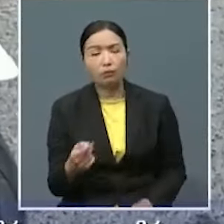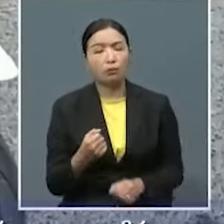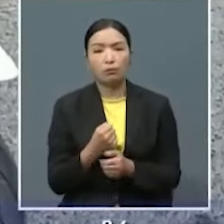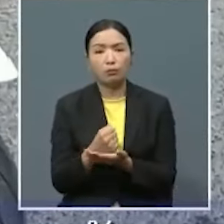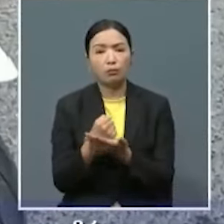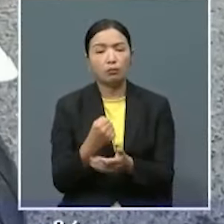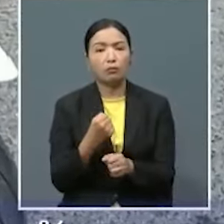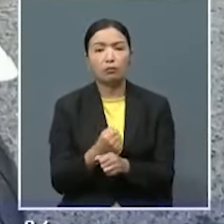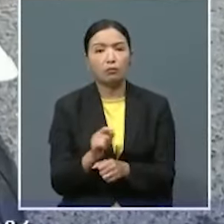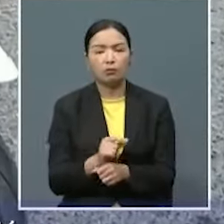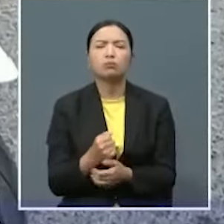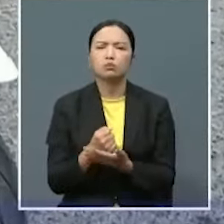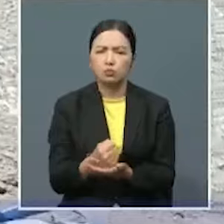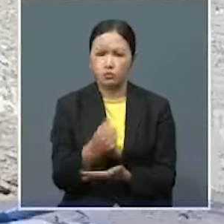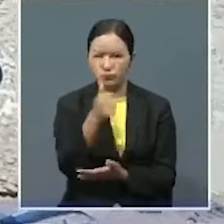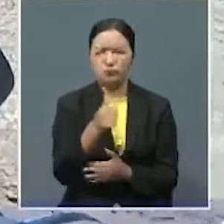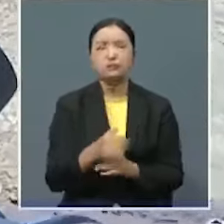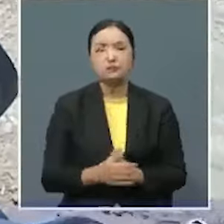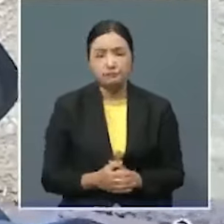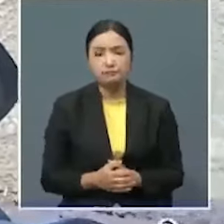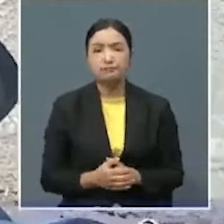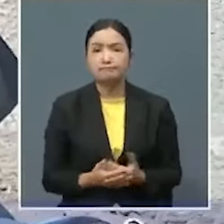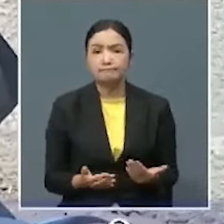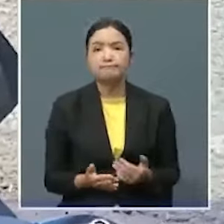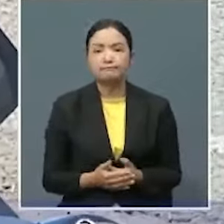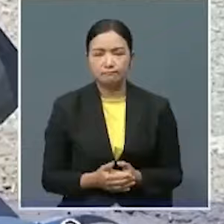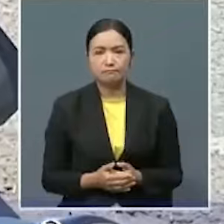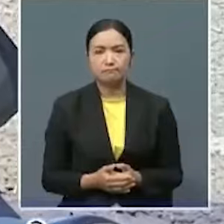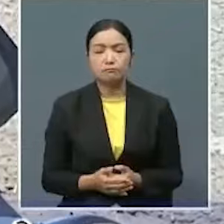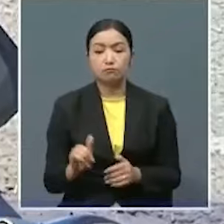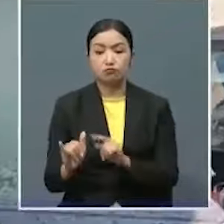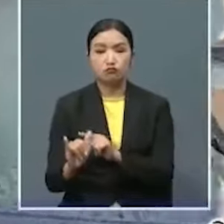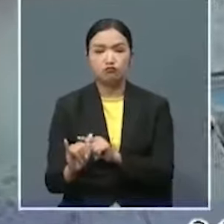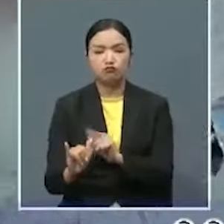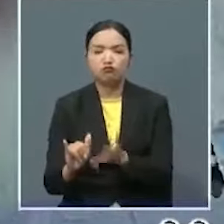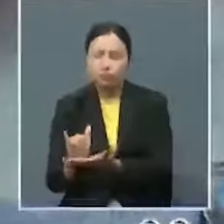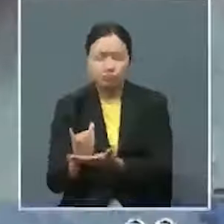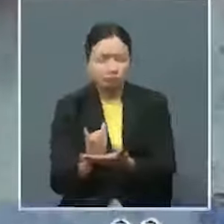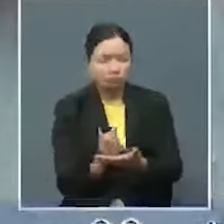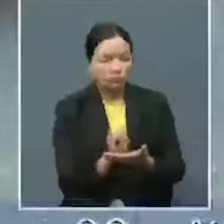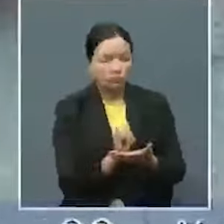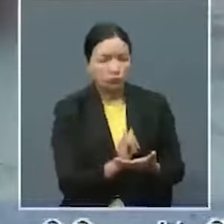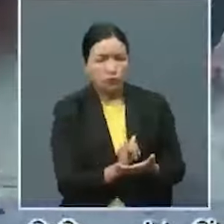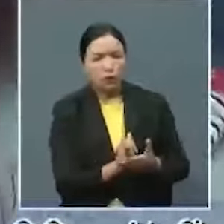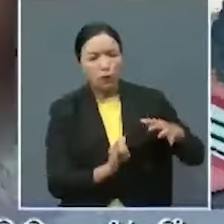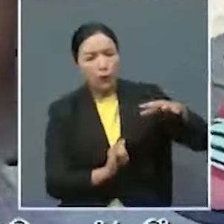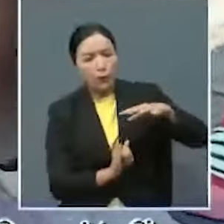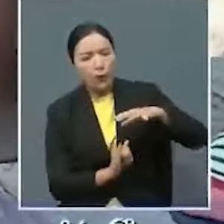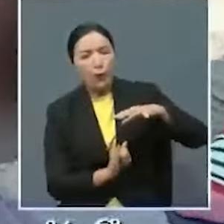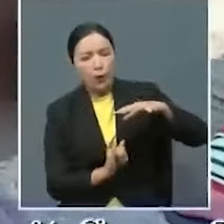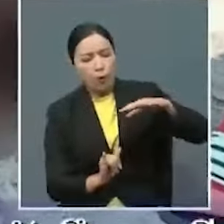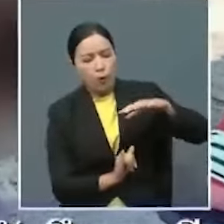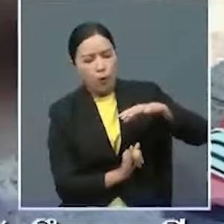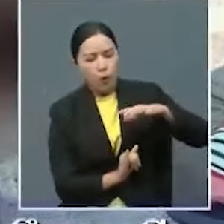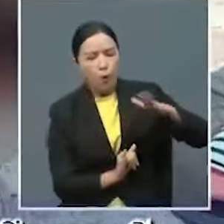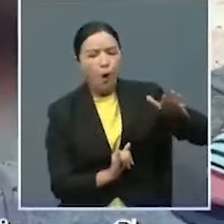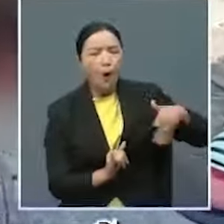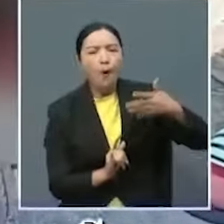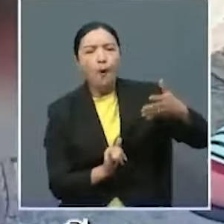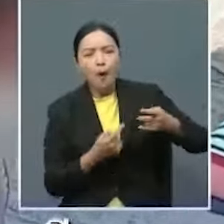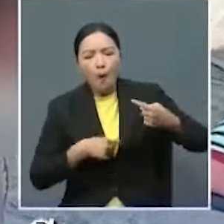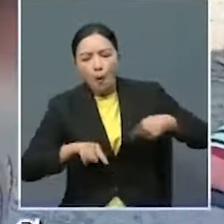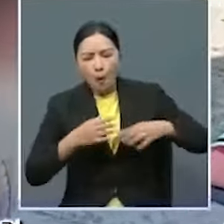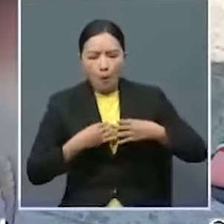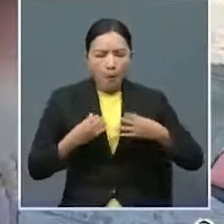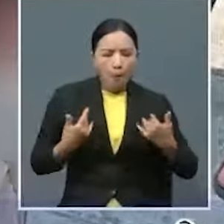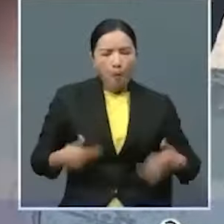สามารถที่จะปฐมพยาบาลเบื้องต้นด้วยการรีบนำผู้ป่วยเข้าที่ร่มหรือว่าที่ที่มีอากาศถ่ายเทจัดร่าง